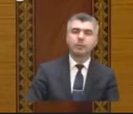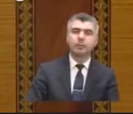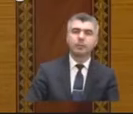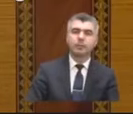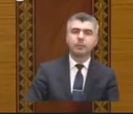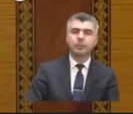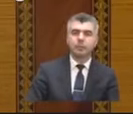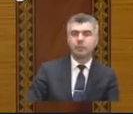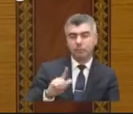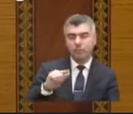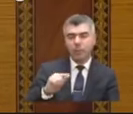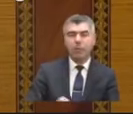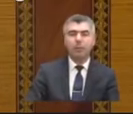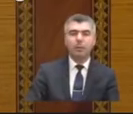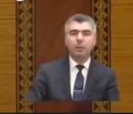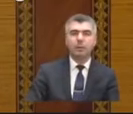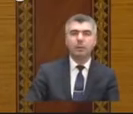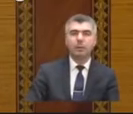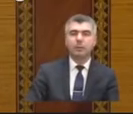بغداد كذلك